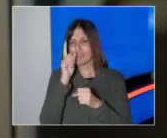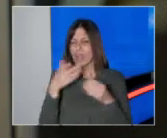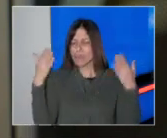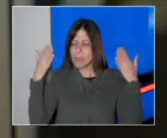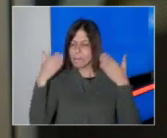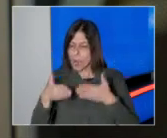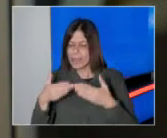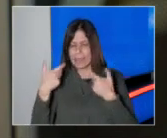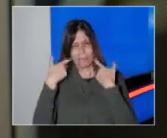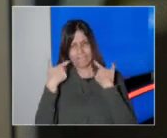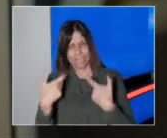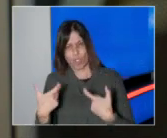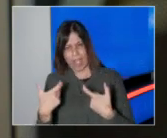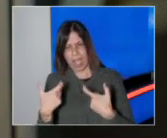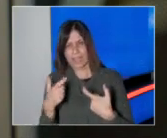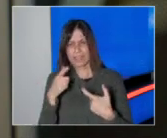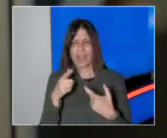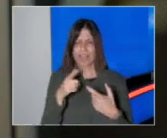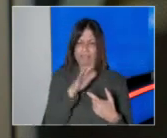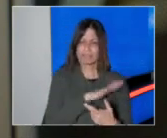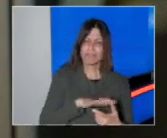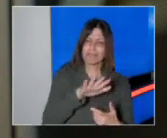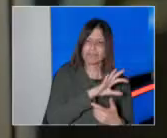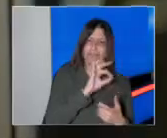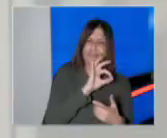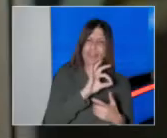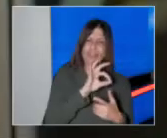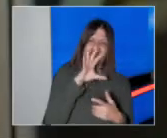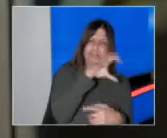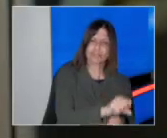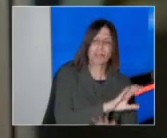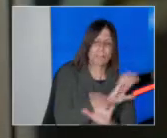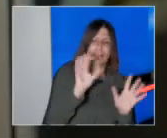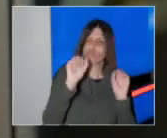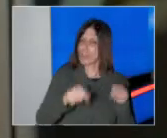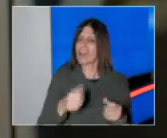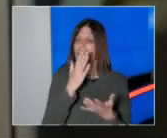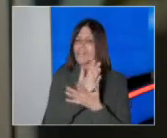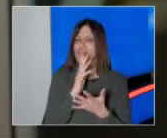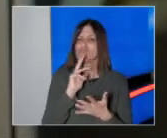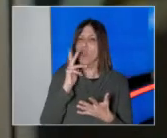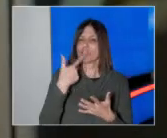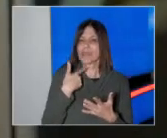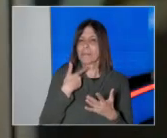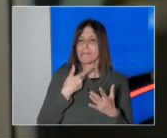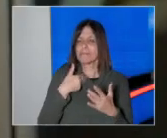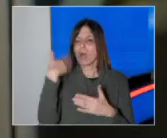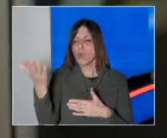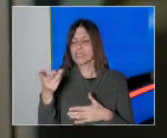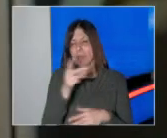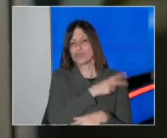ממוקדת ומפוקחת לפלטפורמה לפישינג חסר שליטה. למרות שכבר למעלה משלוש שנים אני מחוץ למשטרת